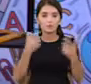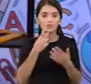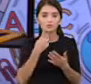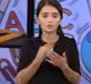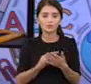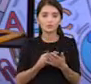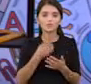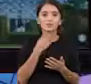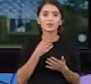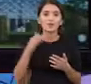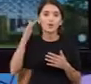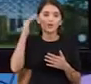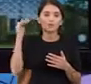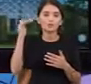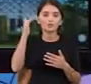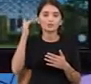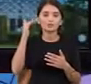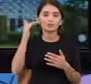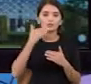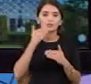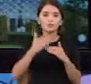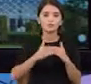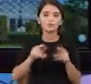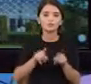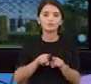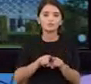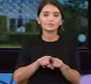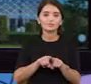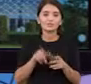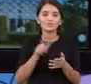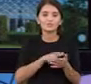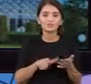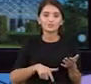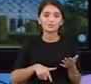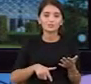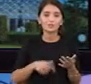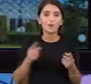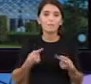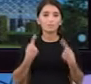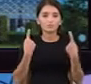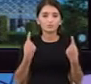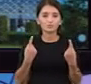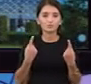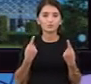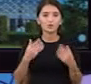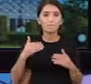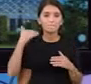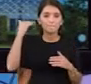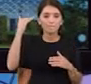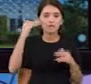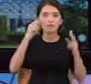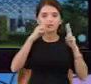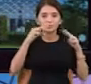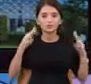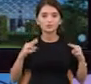mehmonxonani ko'rayapsiz. Qarang, osmonopar, she'rda ta'kidlanganidek mana shunday buyuk